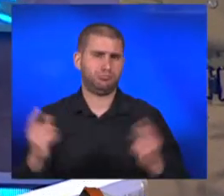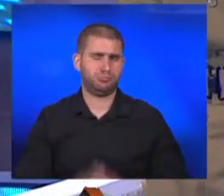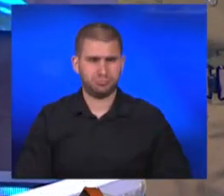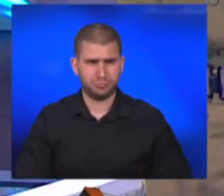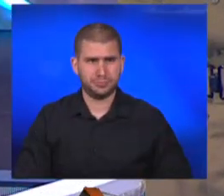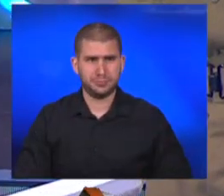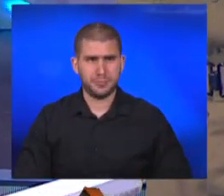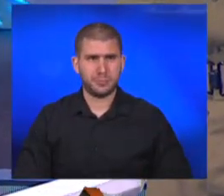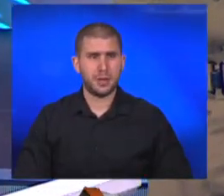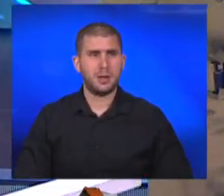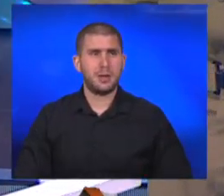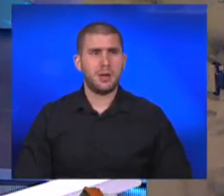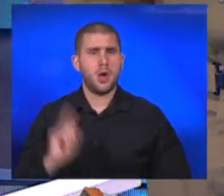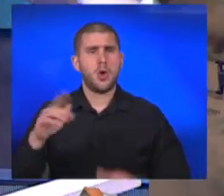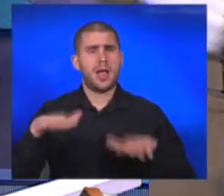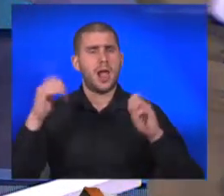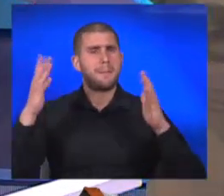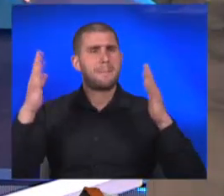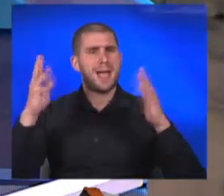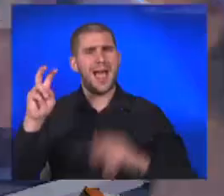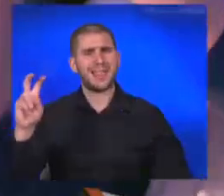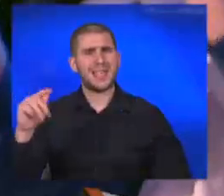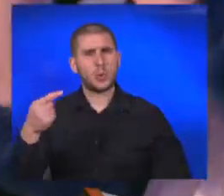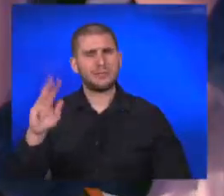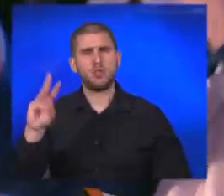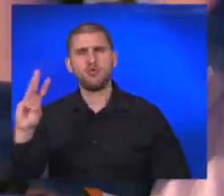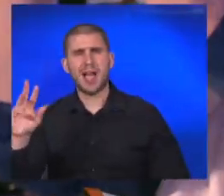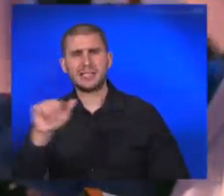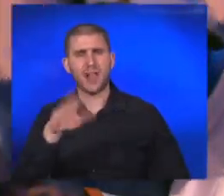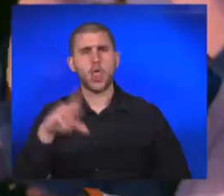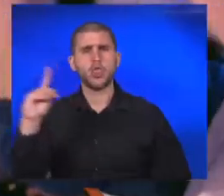כל ההר כאן מריע לאדי גוזי, לשירה איזקוב, לדרור דיקר.